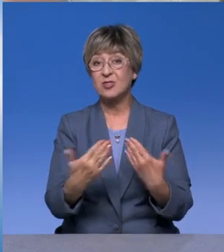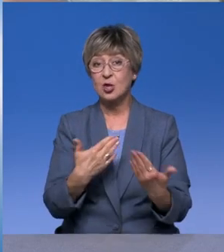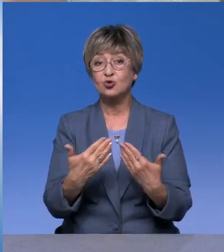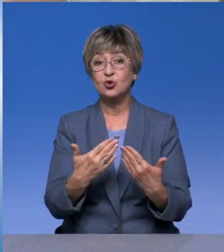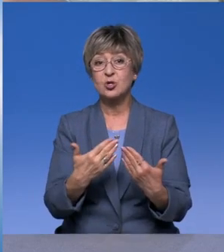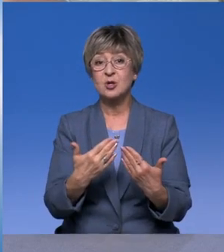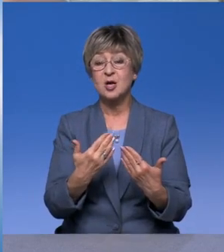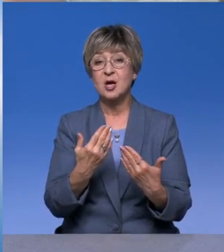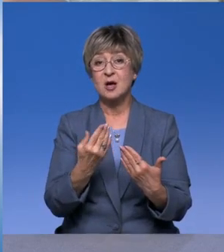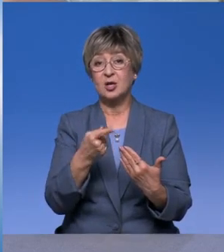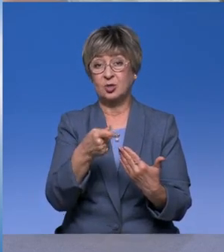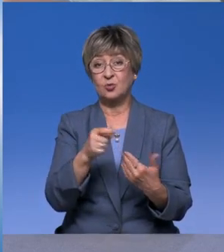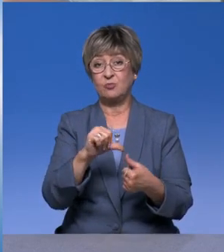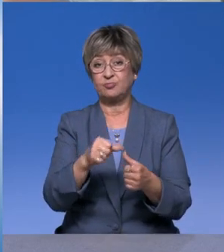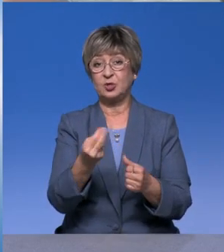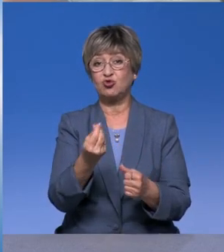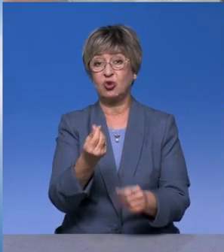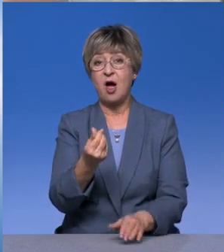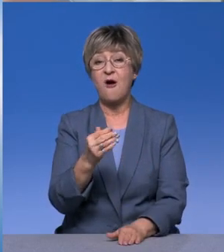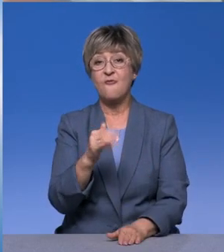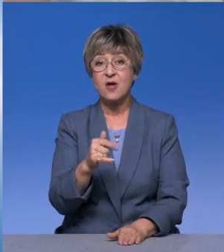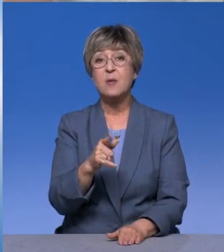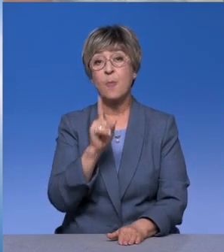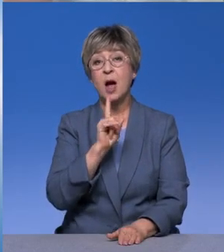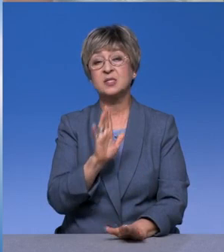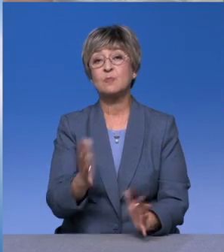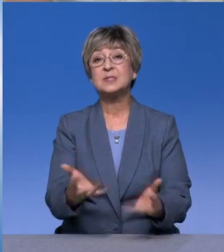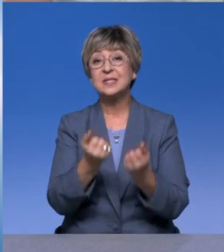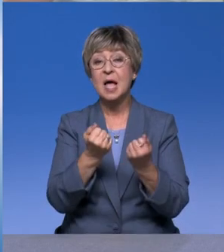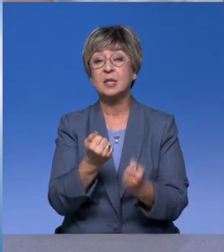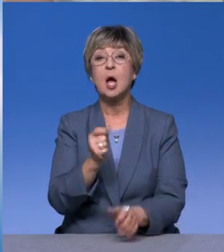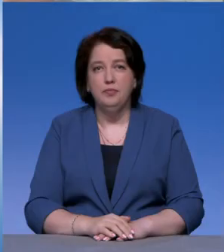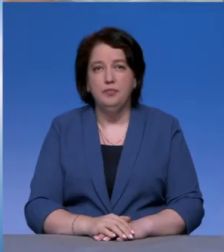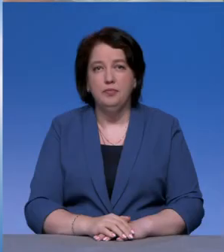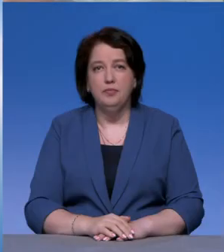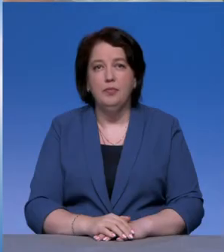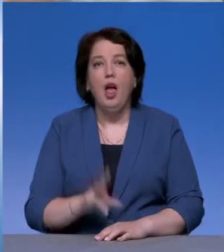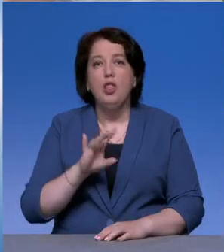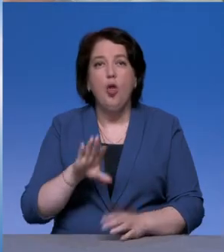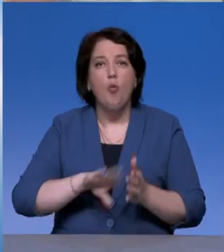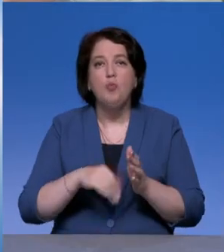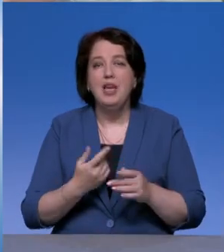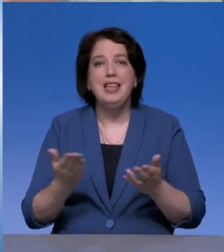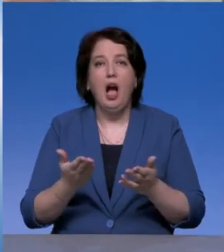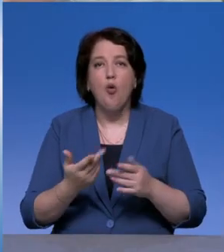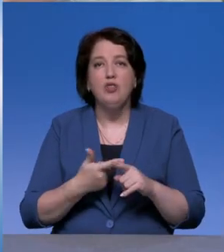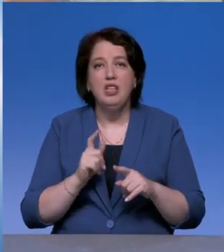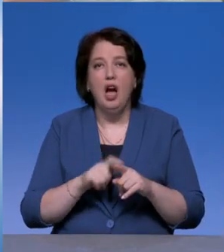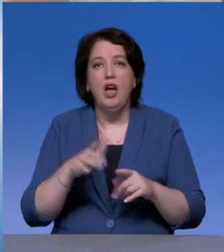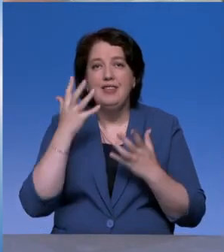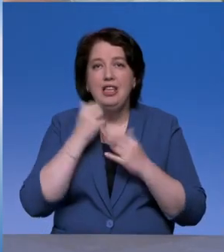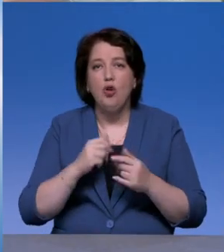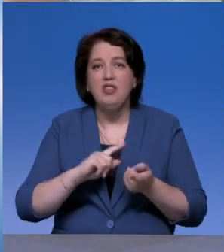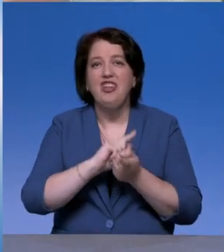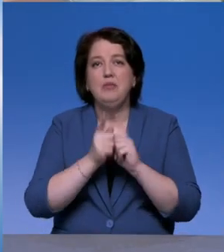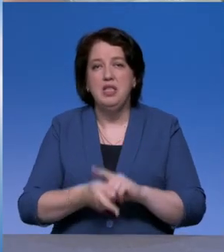размер штрафа, который есть, он спасает. Но без какого-то серьезного изменения подхода